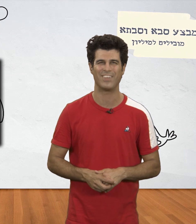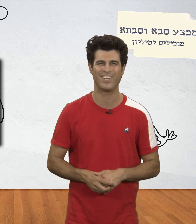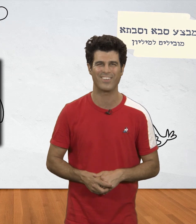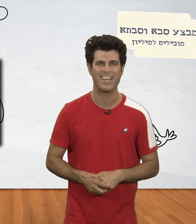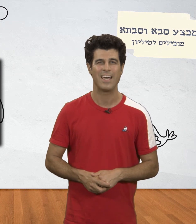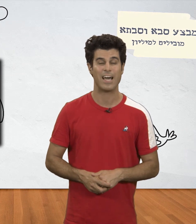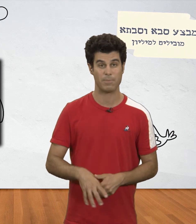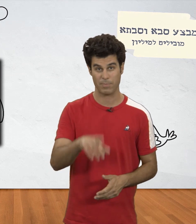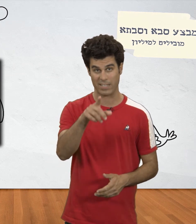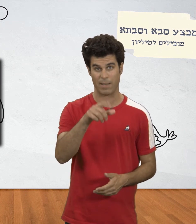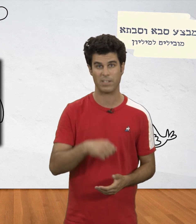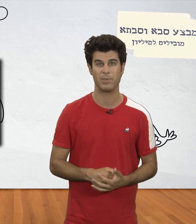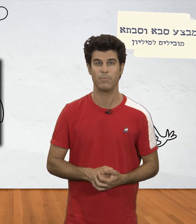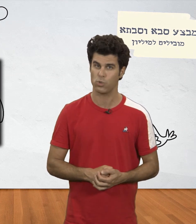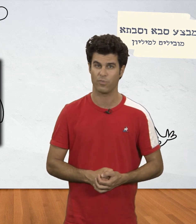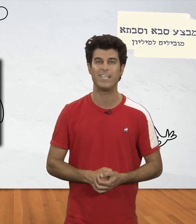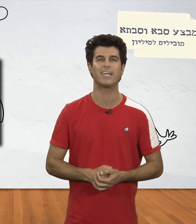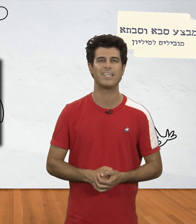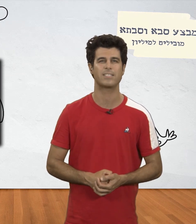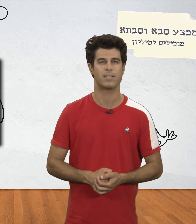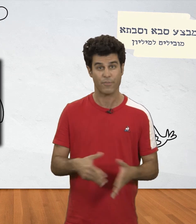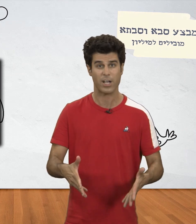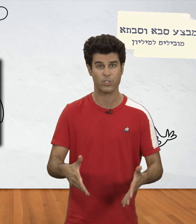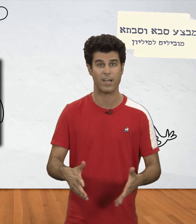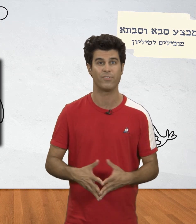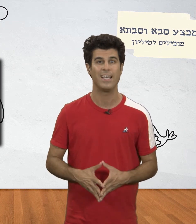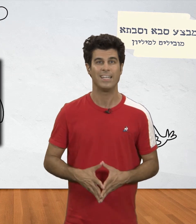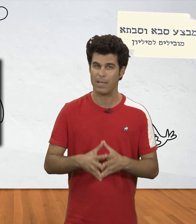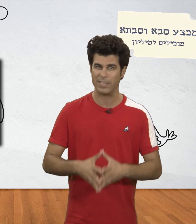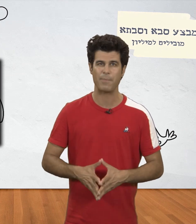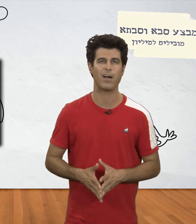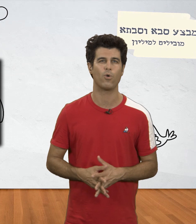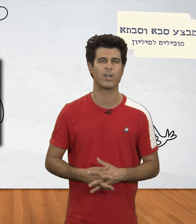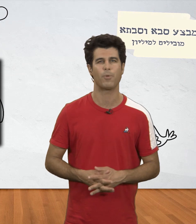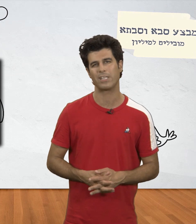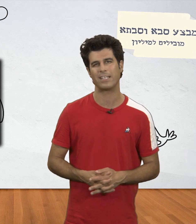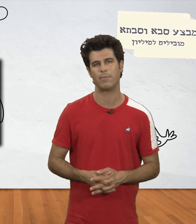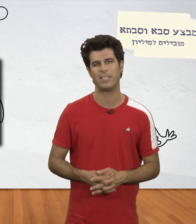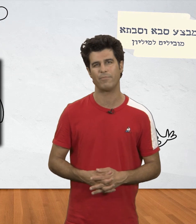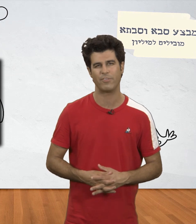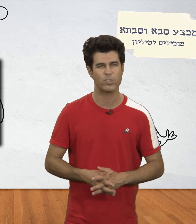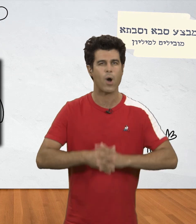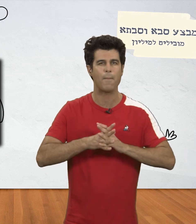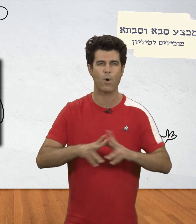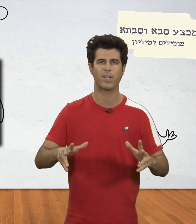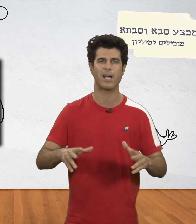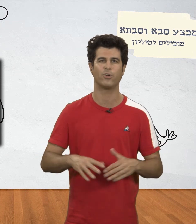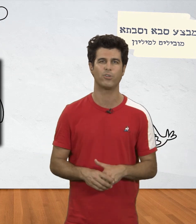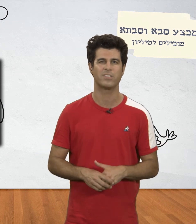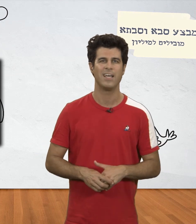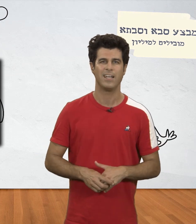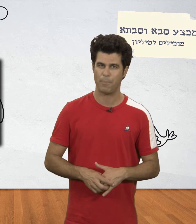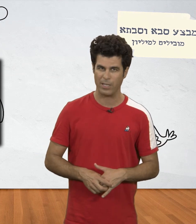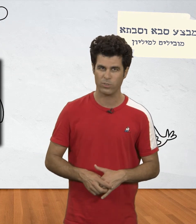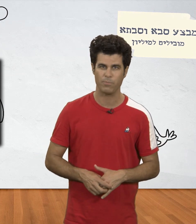רצים למיליון. אני מזמין אתכם תלמידים שוב להיכנס, אפשר עכשיו, ללמידה מרחוק, לפורטל התלמידים ולמצוא המון